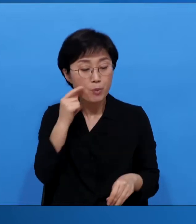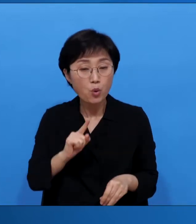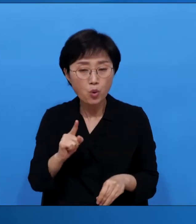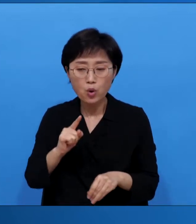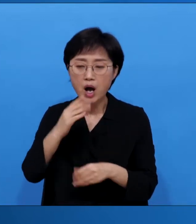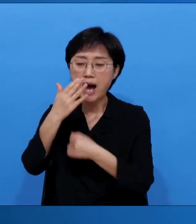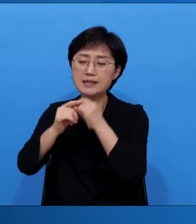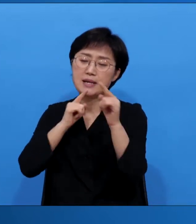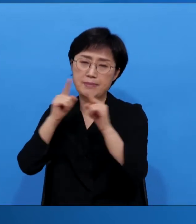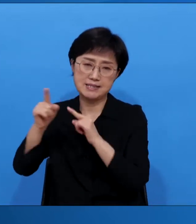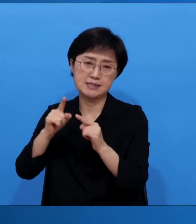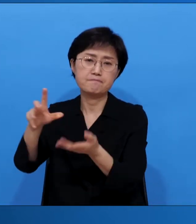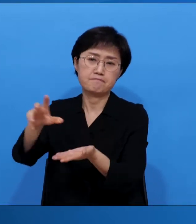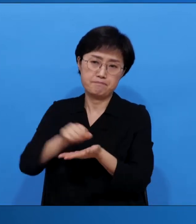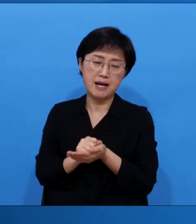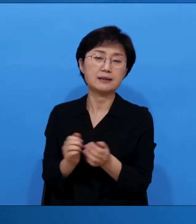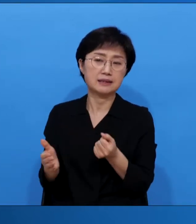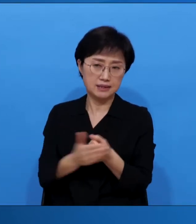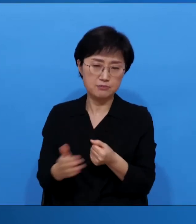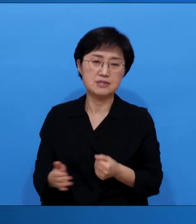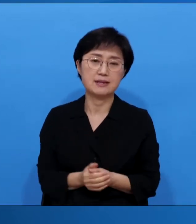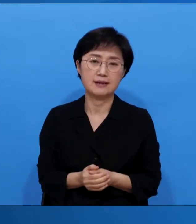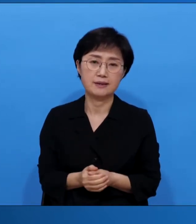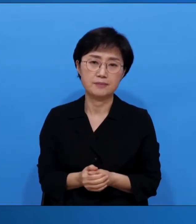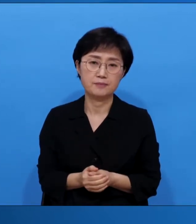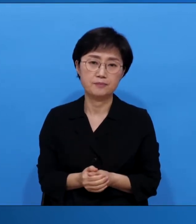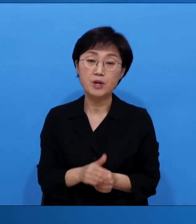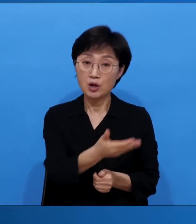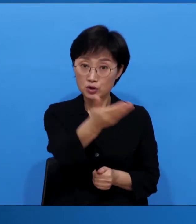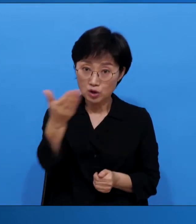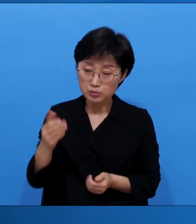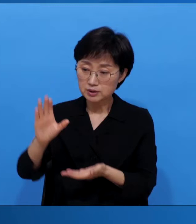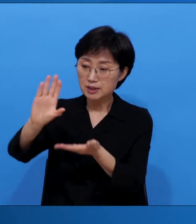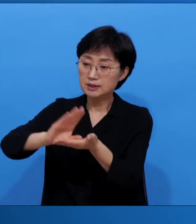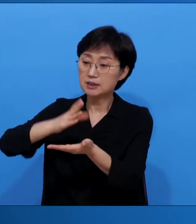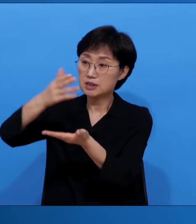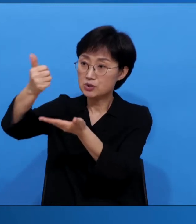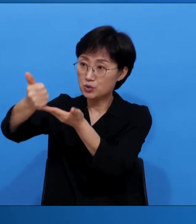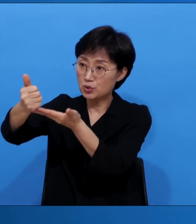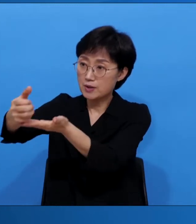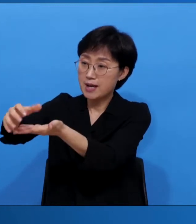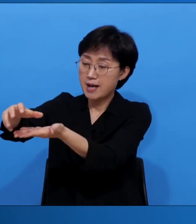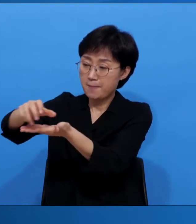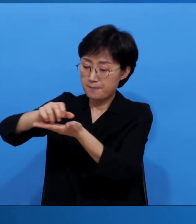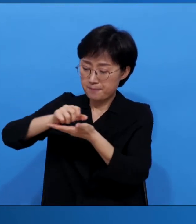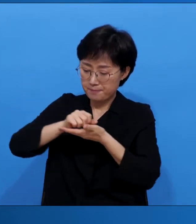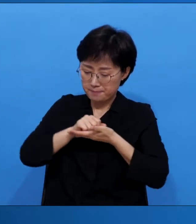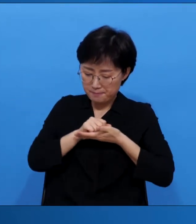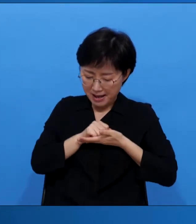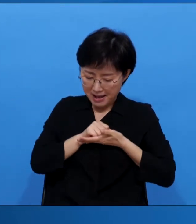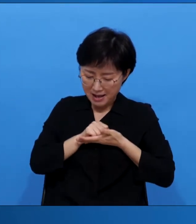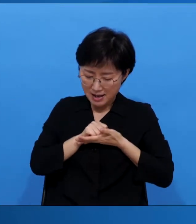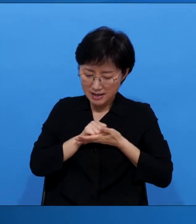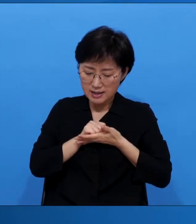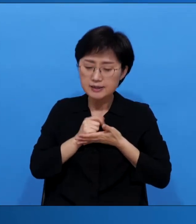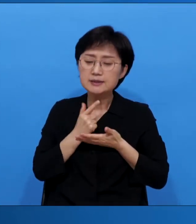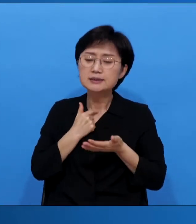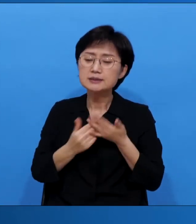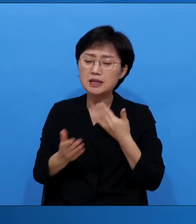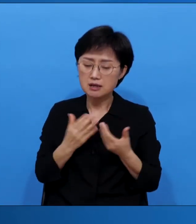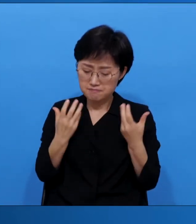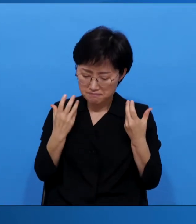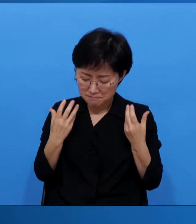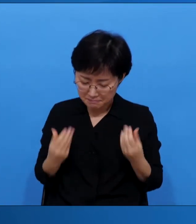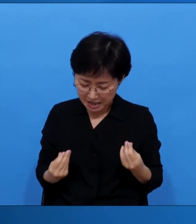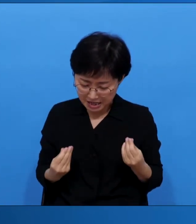순간 근원적인 게 없어져 버려요. The moment you experience Christ, those fundamental problems are resolved. 우리가 그